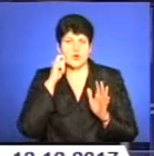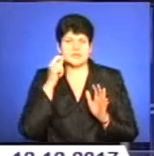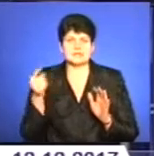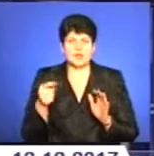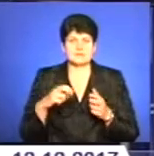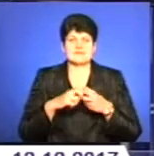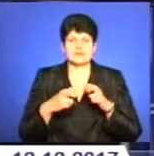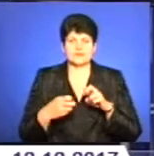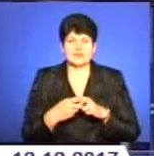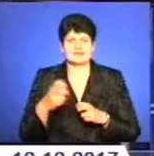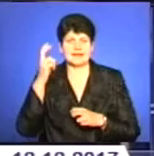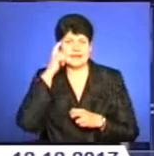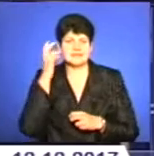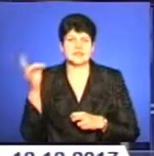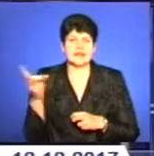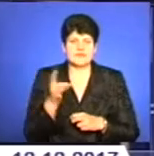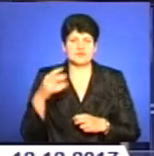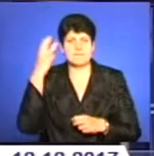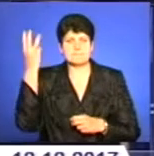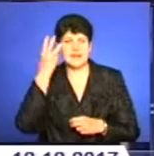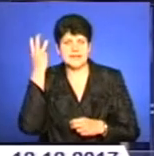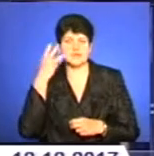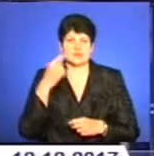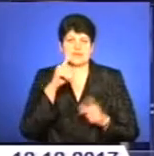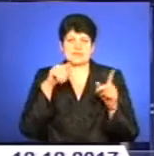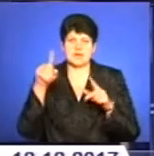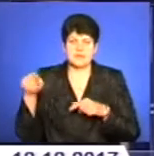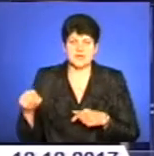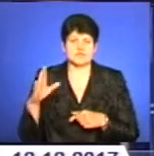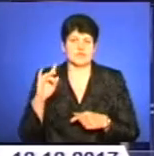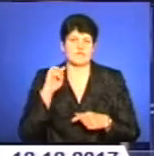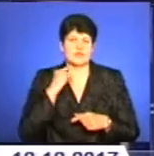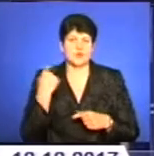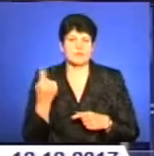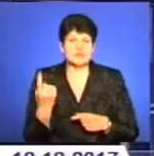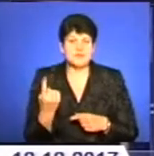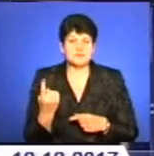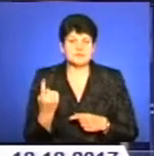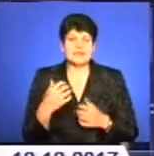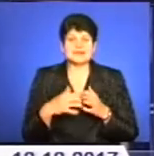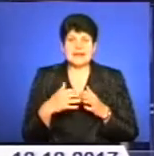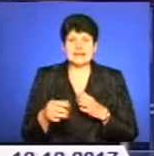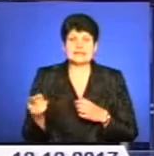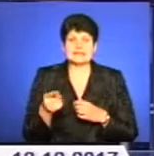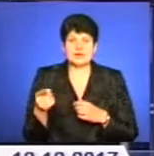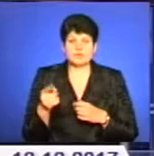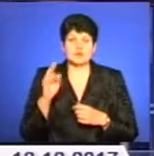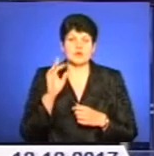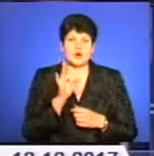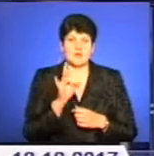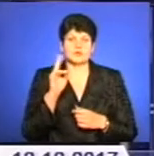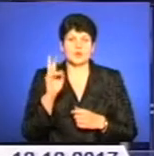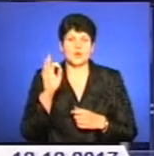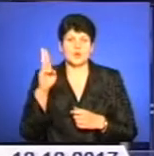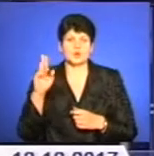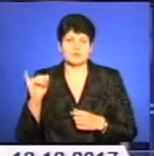Тернопільської, Івано-Франківської, Київської, Рівненської, Хмельницької, Закарпатської та Волинської областей. Серед тернополян Роман Коцюба переміг у